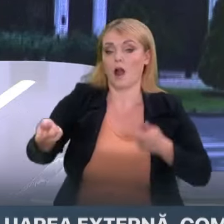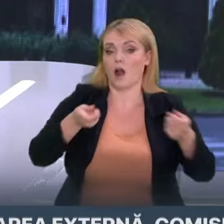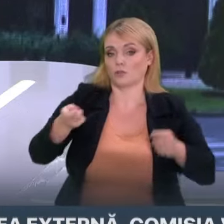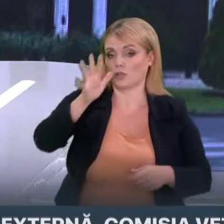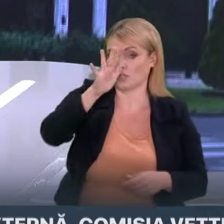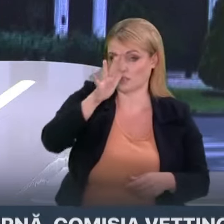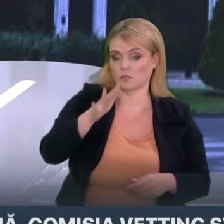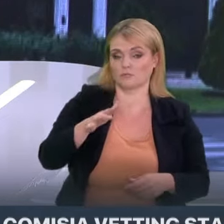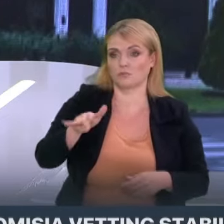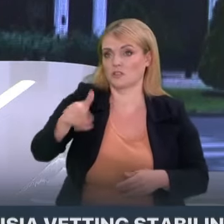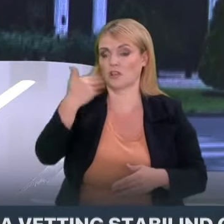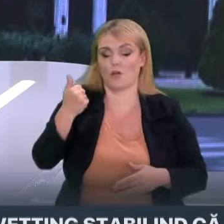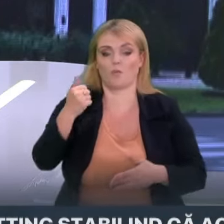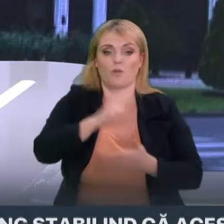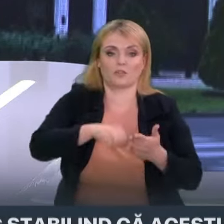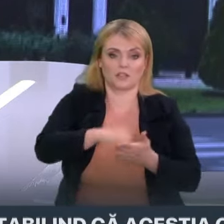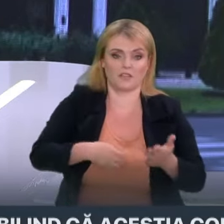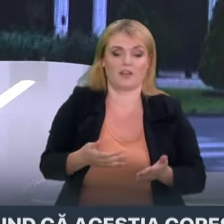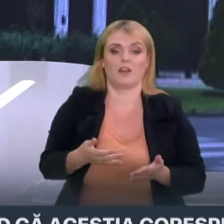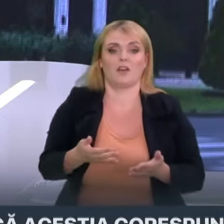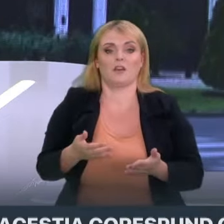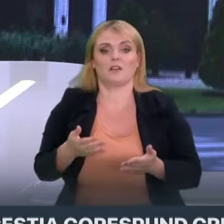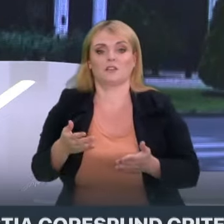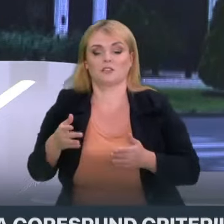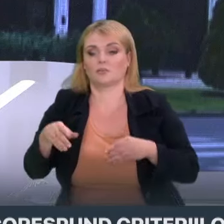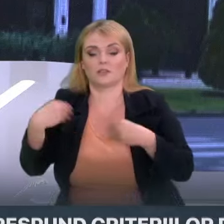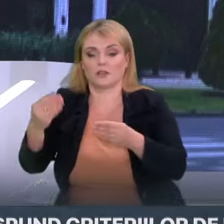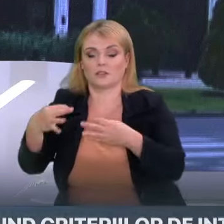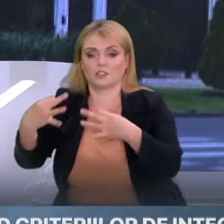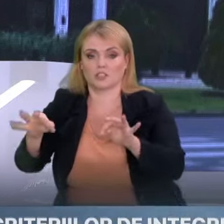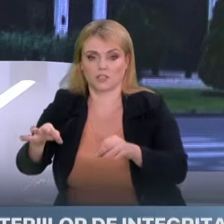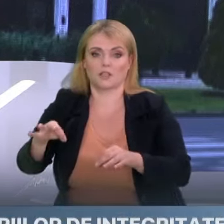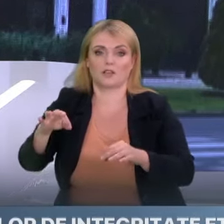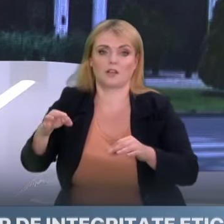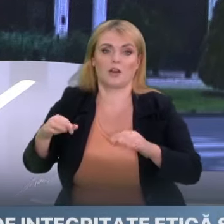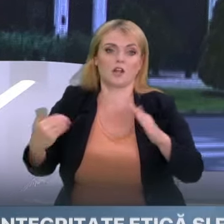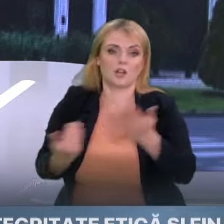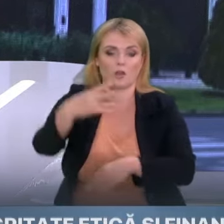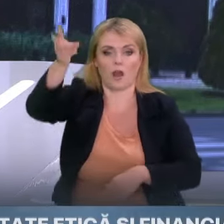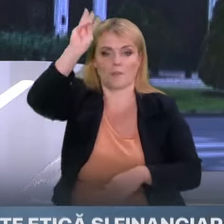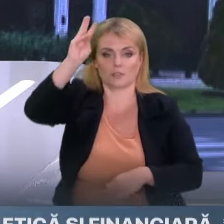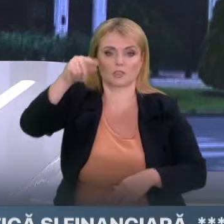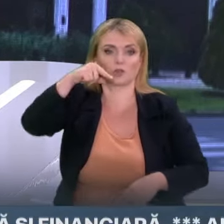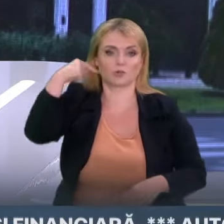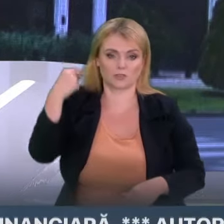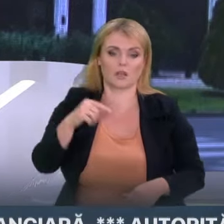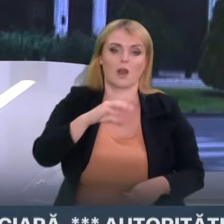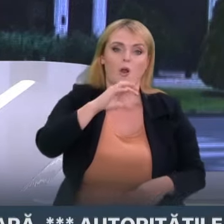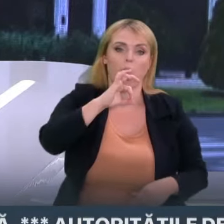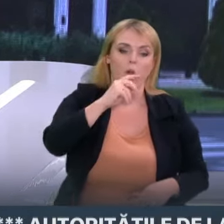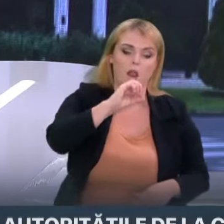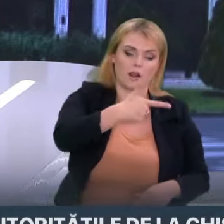Autoritățile de la Chișinău nu au motive să refuze acreditarea noului ambasador al Federației Ruse la Chișinău, Oleg Ozerov.